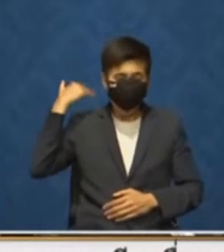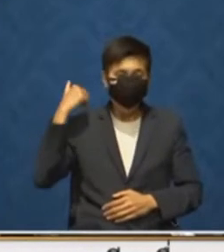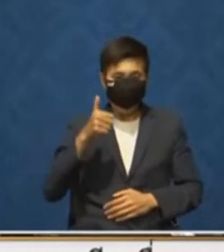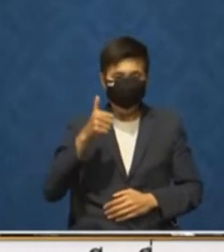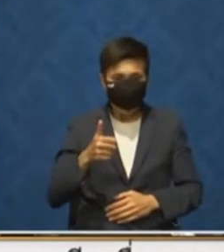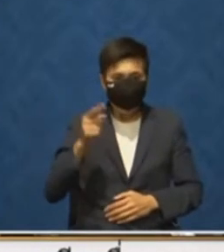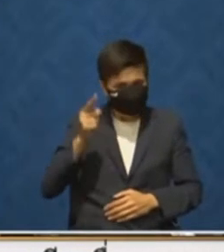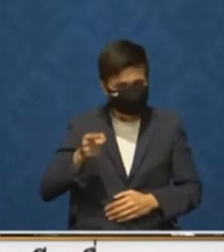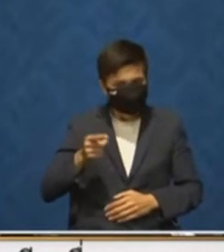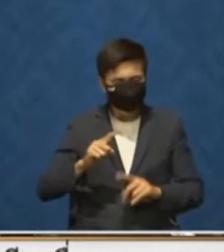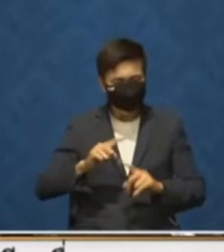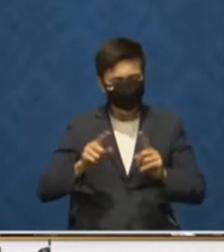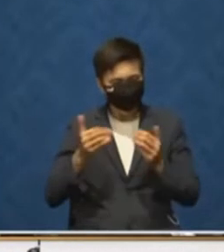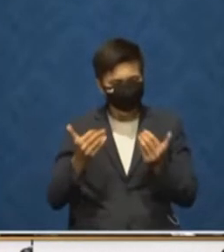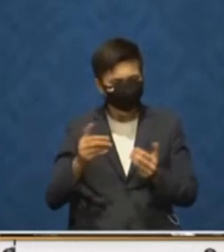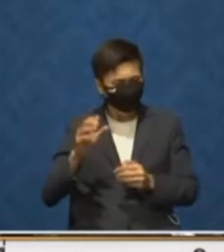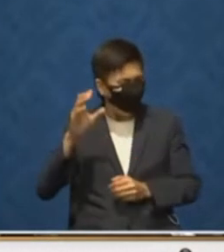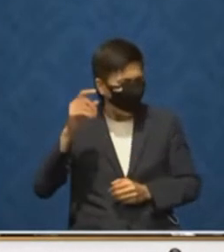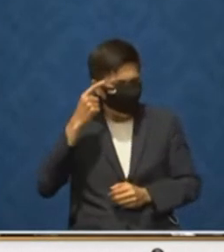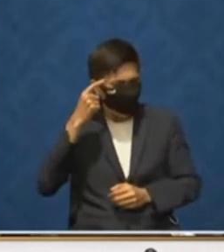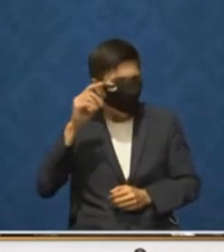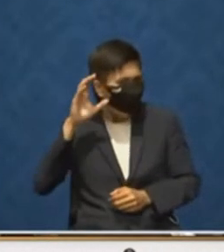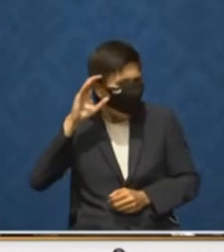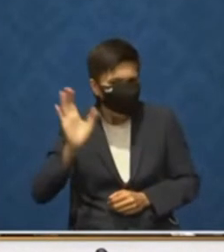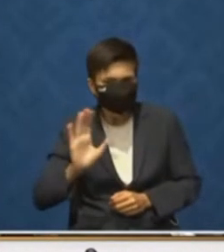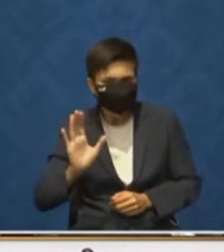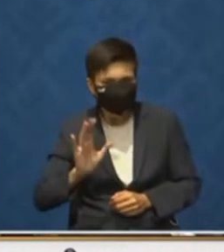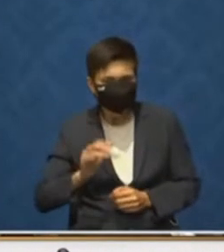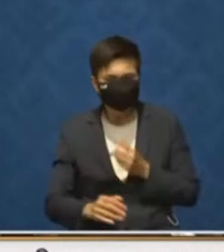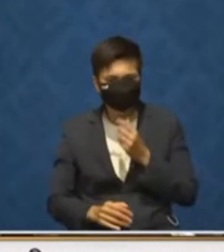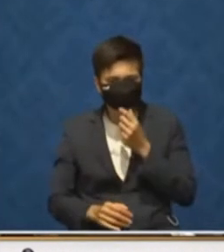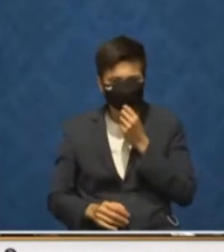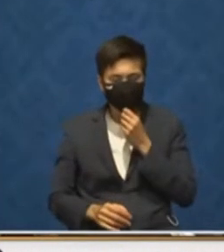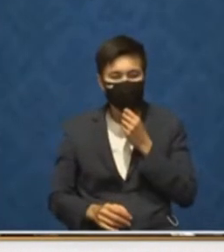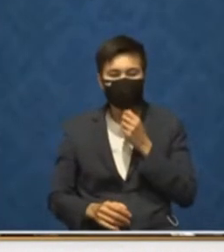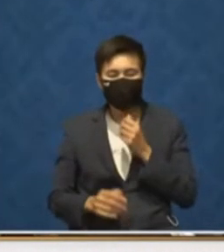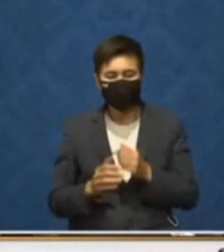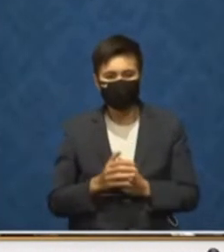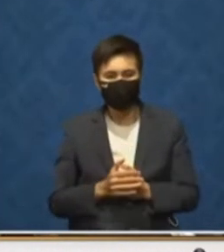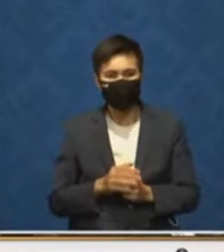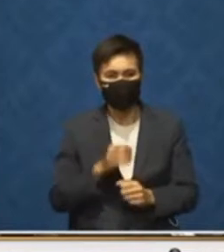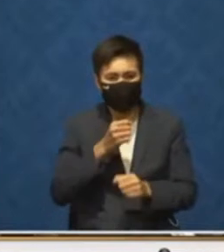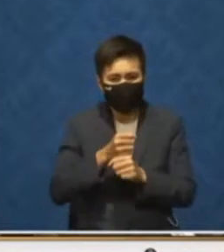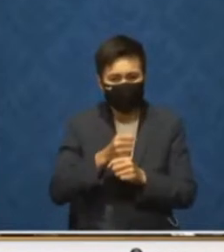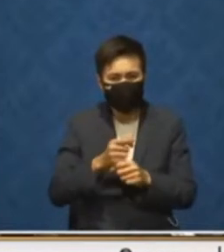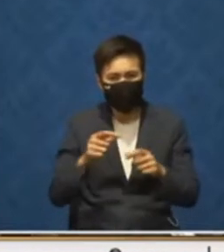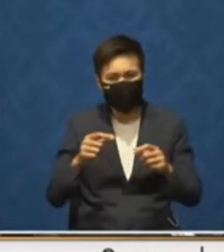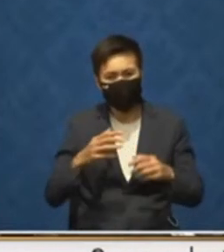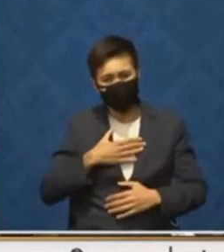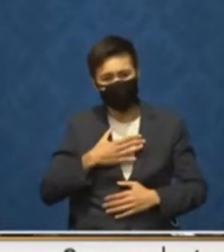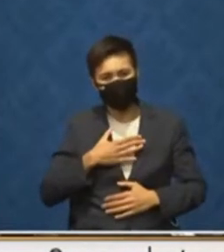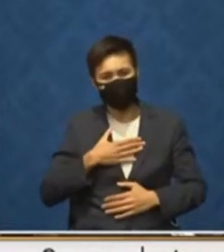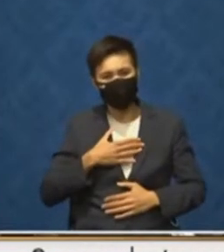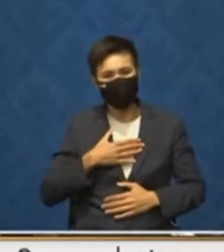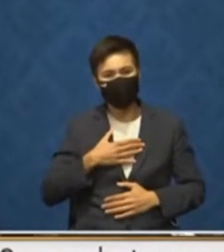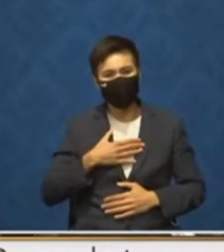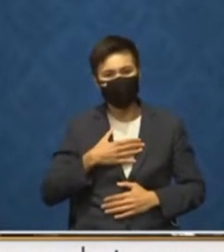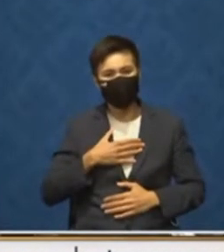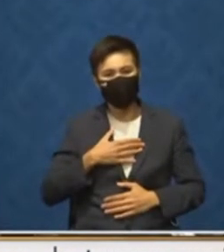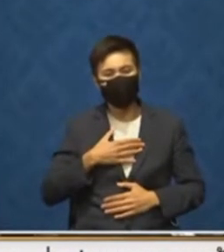ประธานผมเอ่ยถึงเรื่องนี้ผมเห็นว่ามันเป็นเรื่องที่ทำให้เราเสียโอกาส